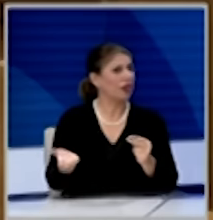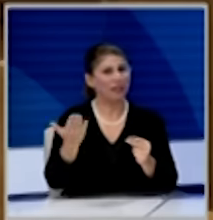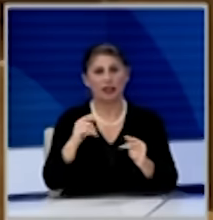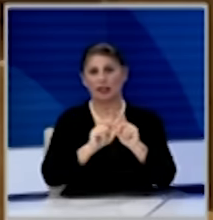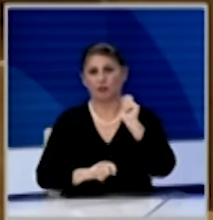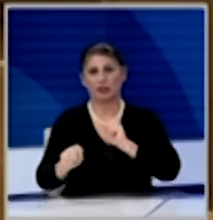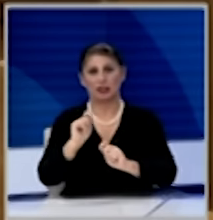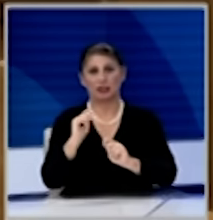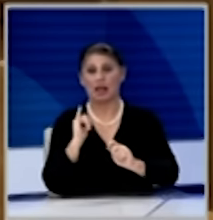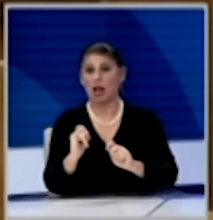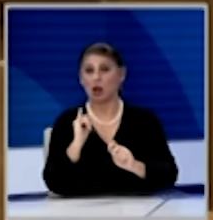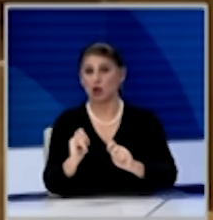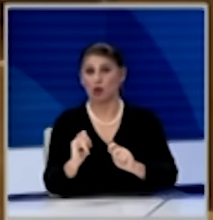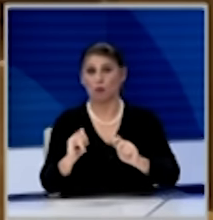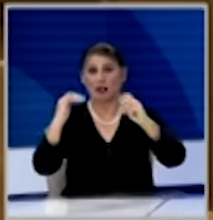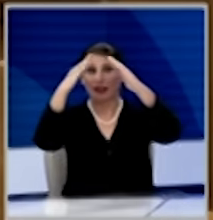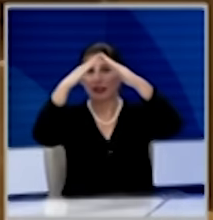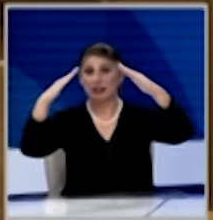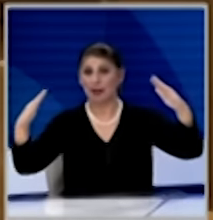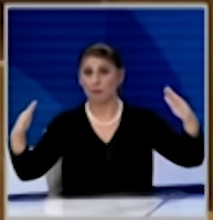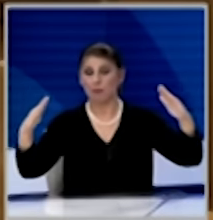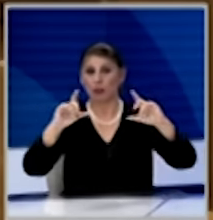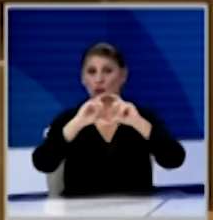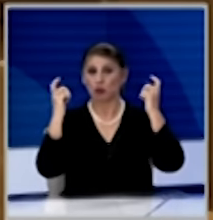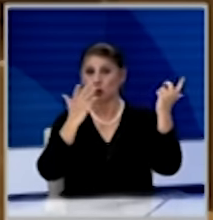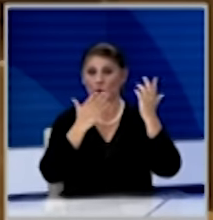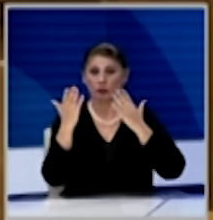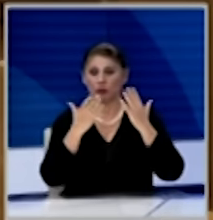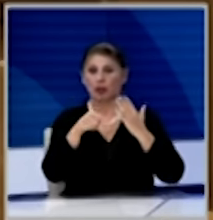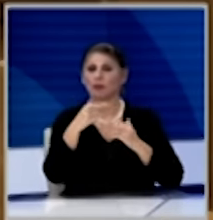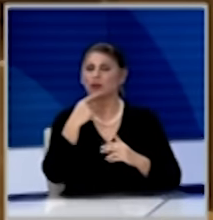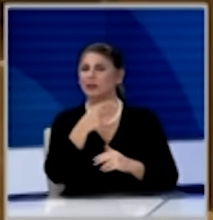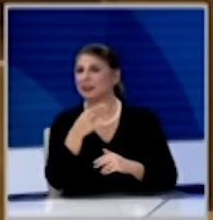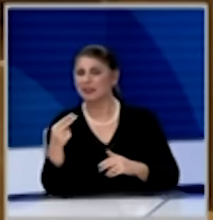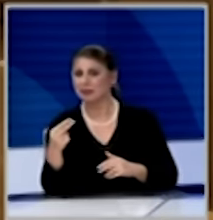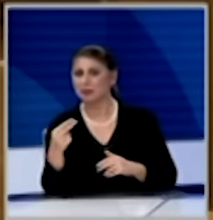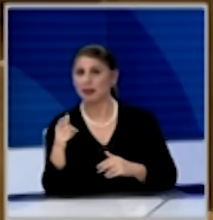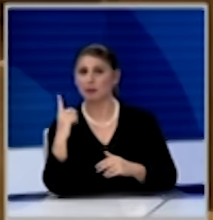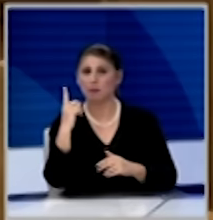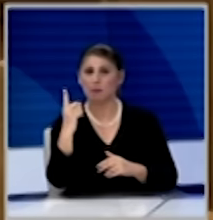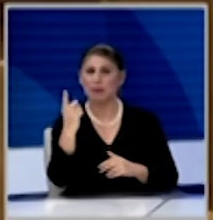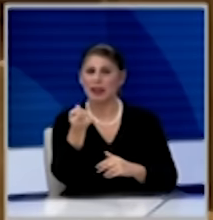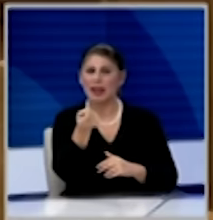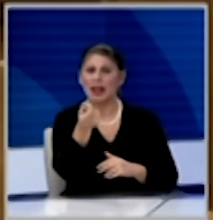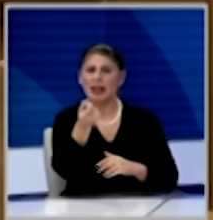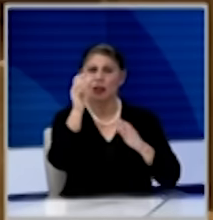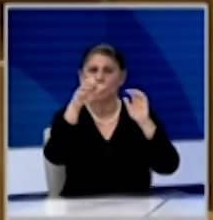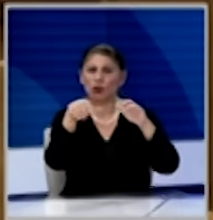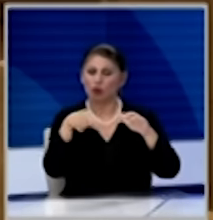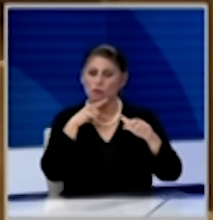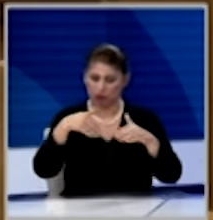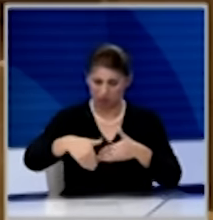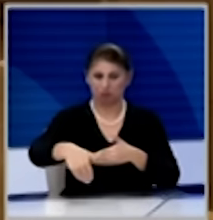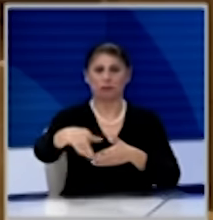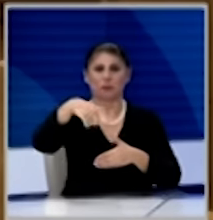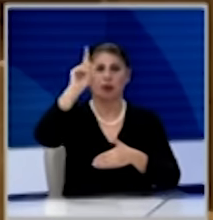φτιαχτεί ακόμα η σκεπή του σχολείου αυτό σημαίνει ότι με ένα ψιλόβροχο όπως αυτές τις